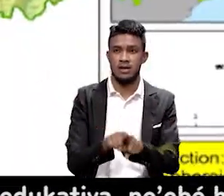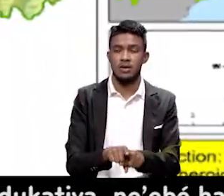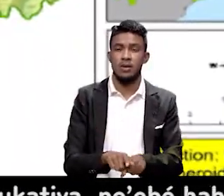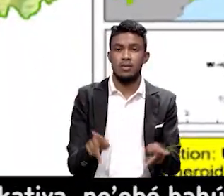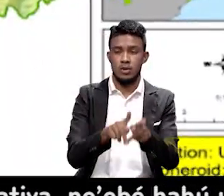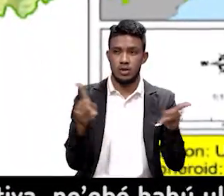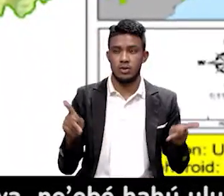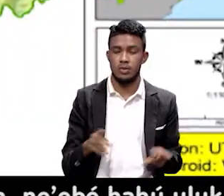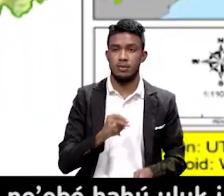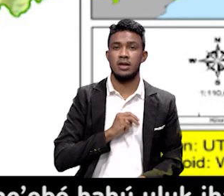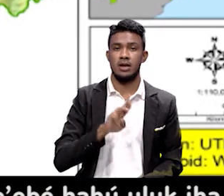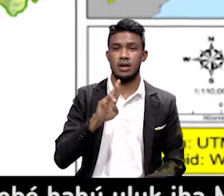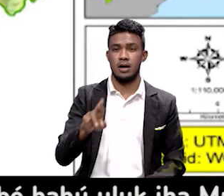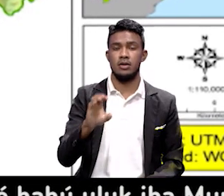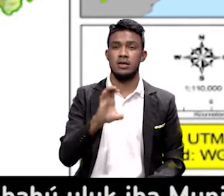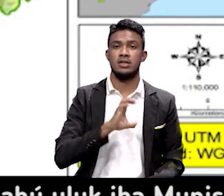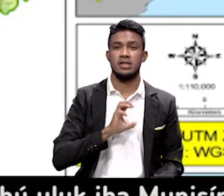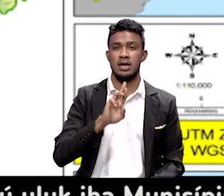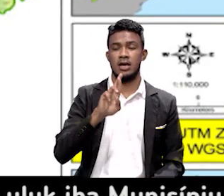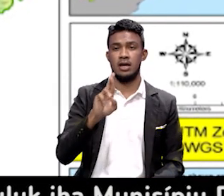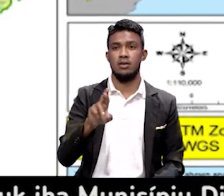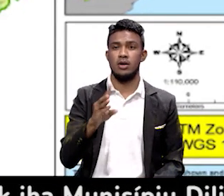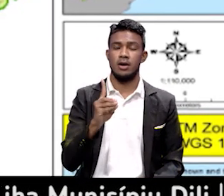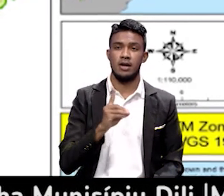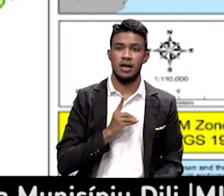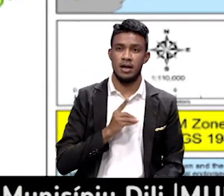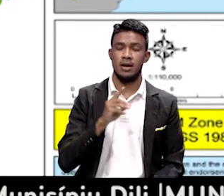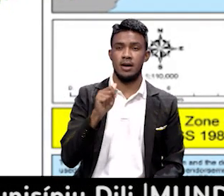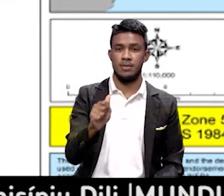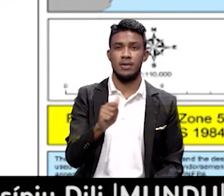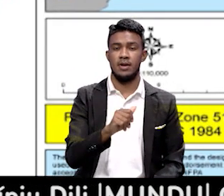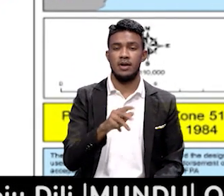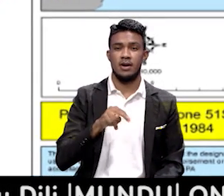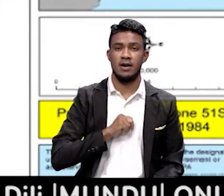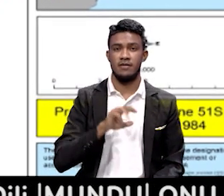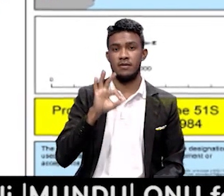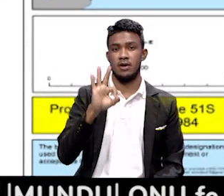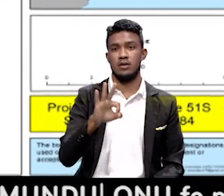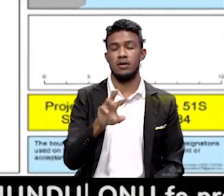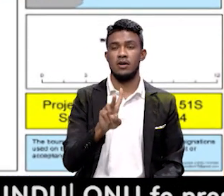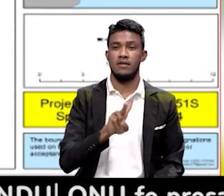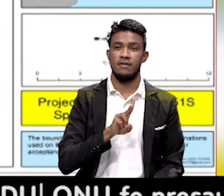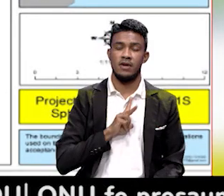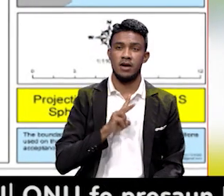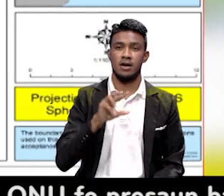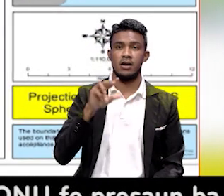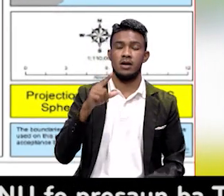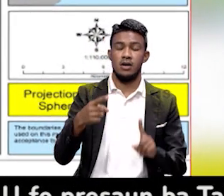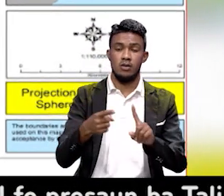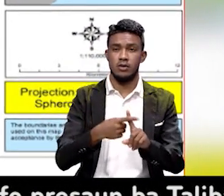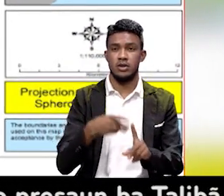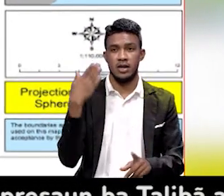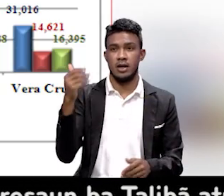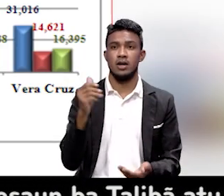administrativu metinaru, Kristu Rei, Dongalesu, Nain Feto, Veracruz, no postu administrativu